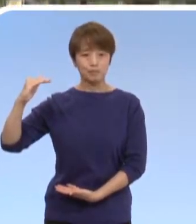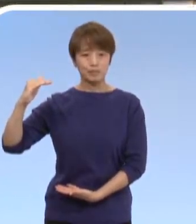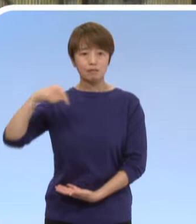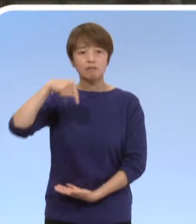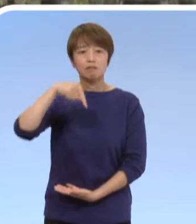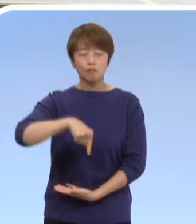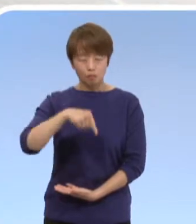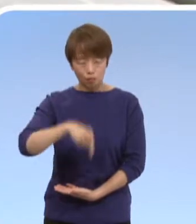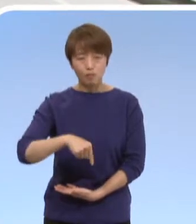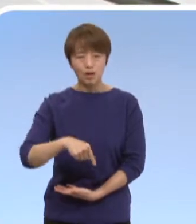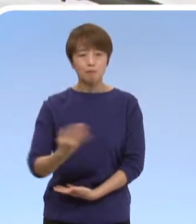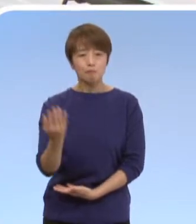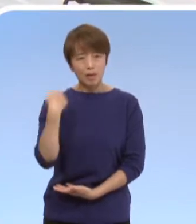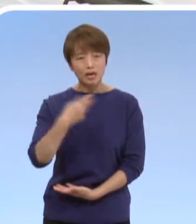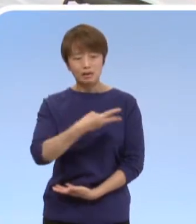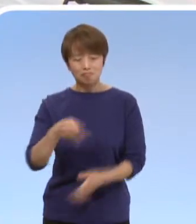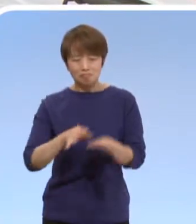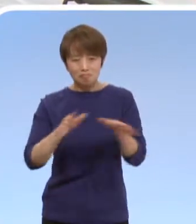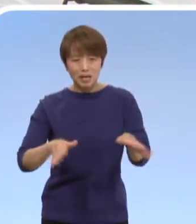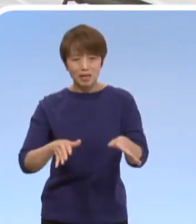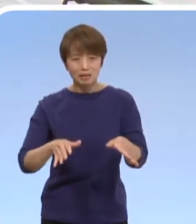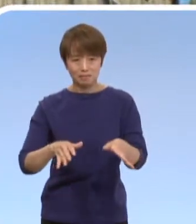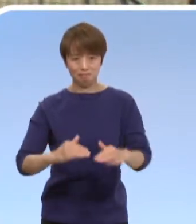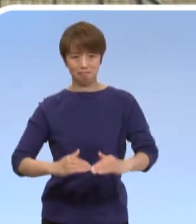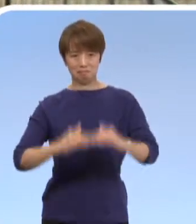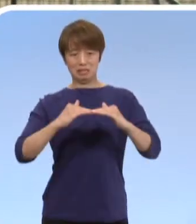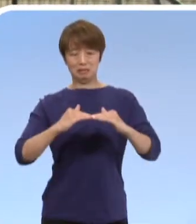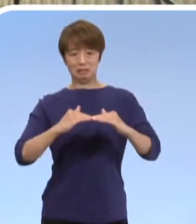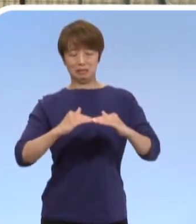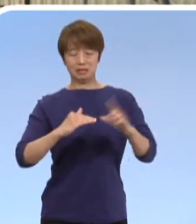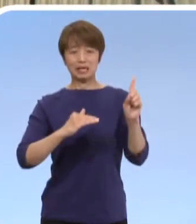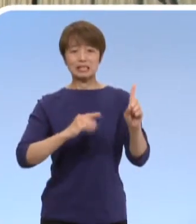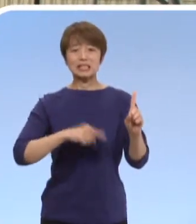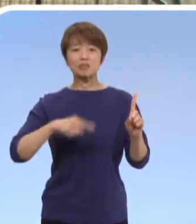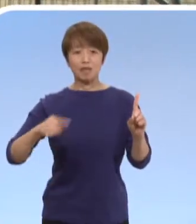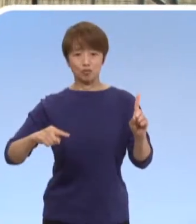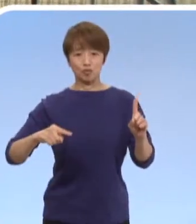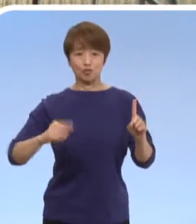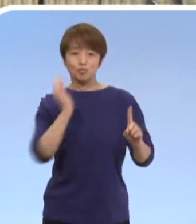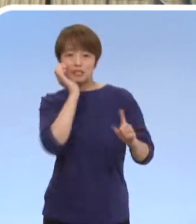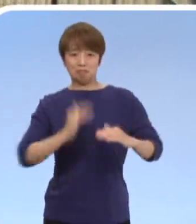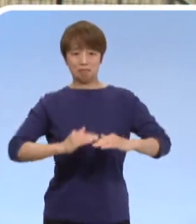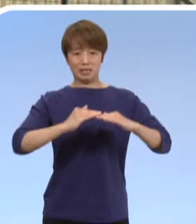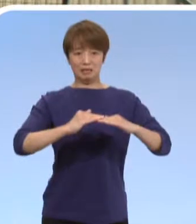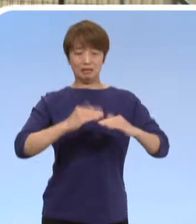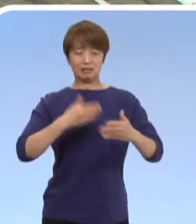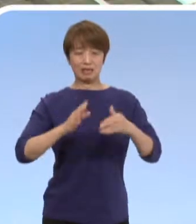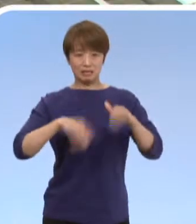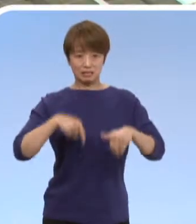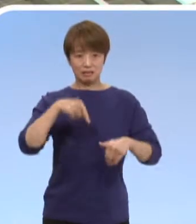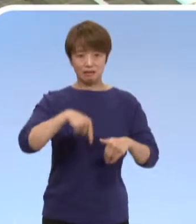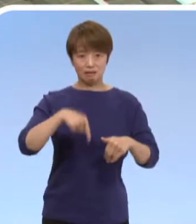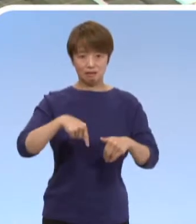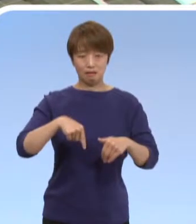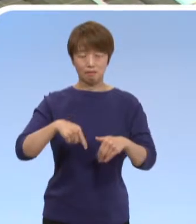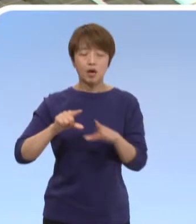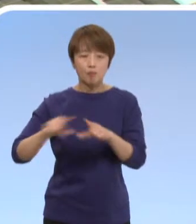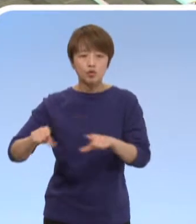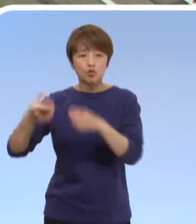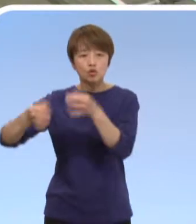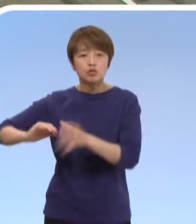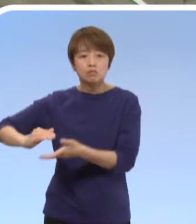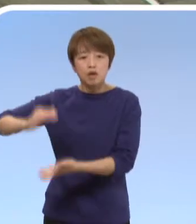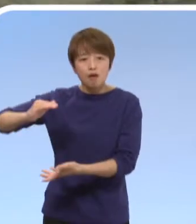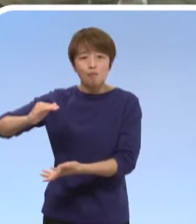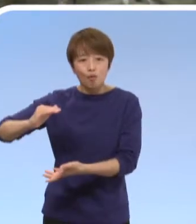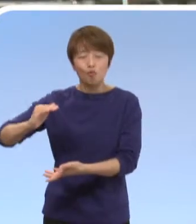。で実はここは、水害の時にやっぱ1メーターを超えて水が来た地域だということで、もちろん雪が大雪が降っ